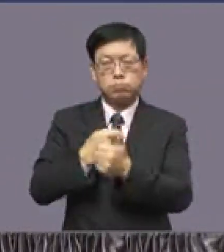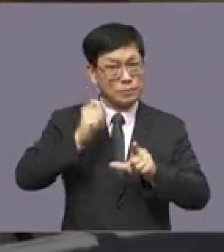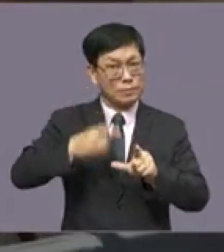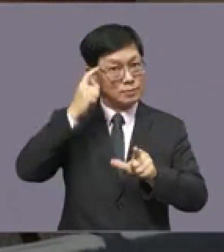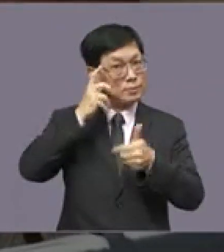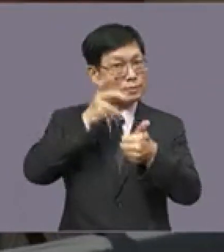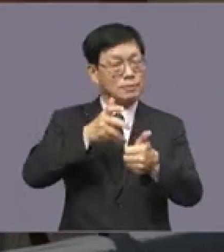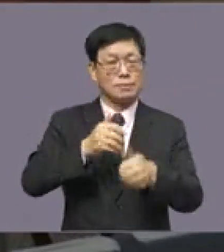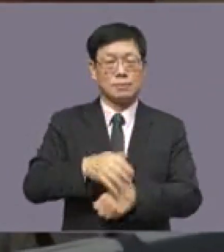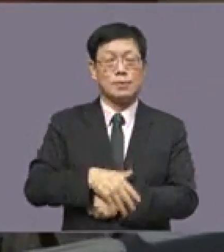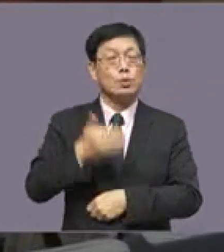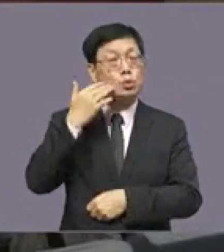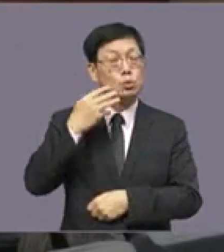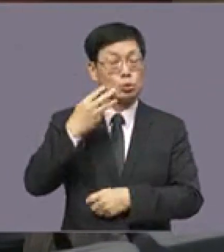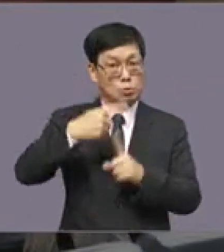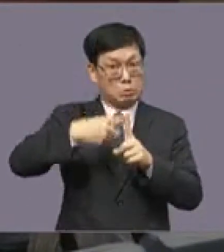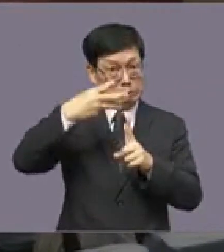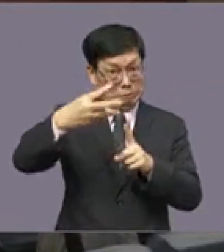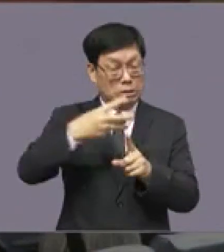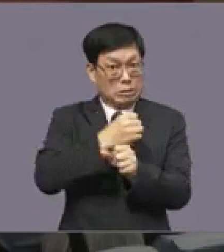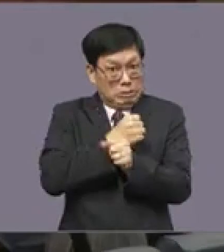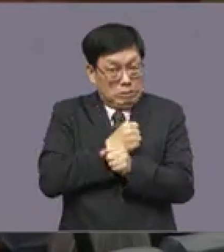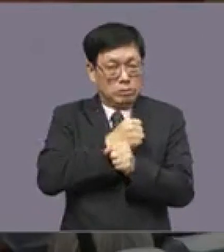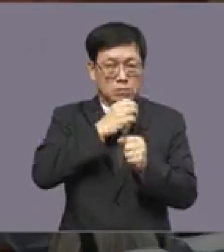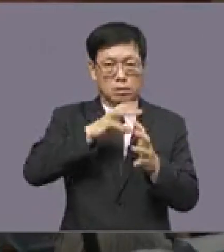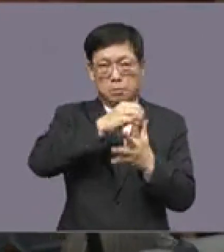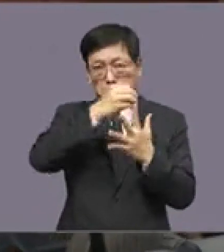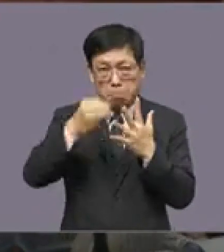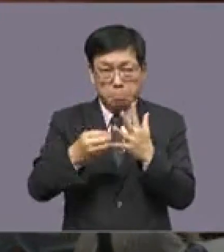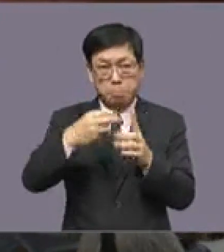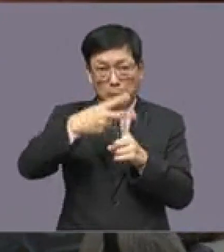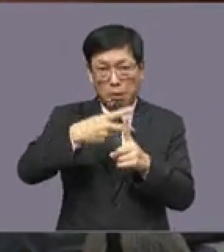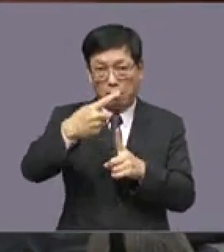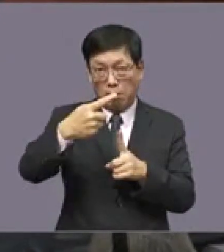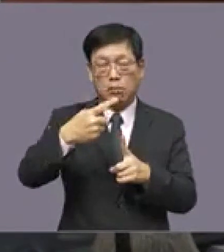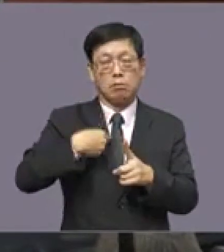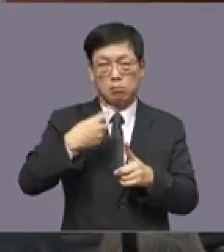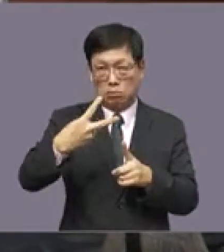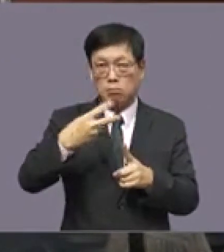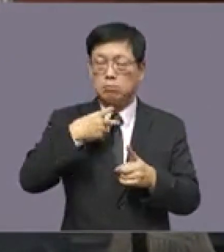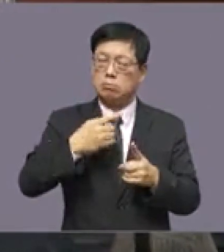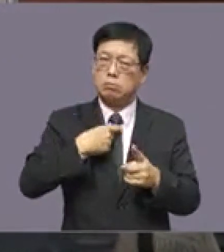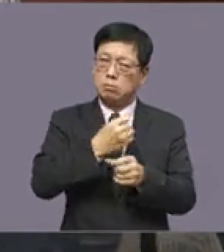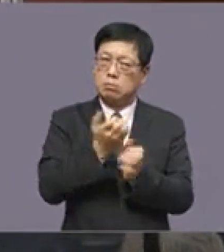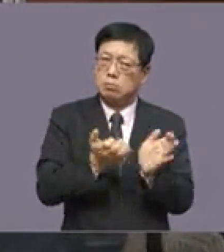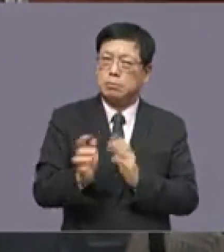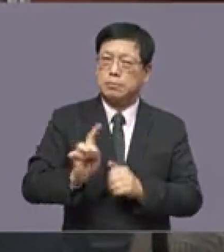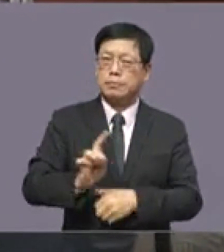施。 若三级警戒要降级，要做哪些具体的准备？